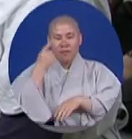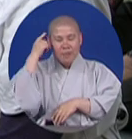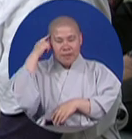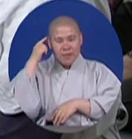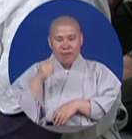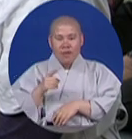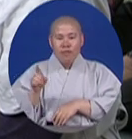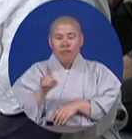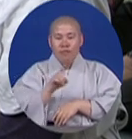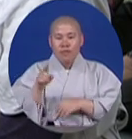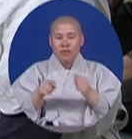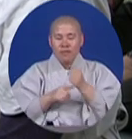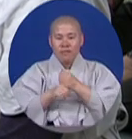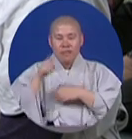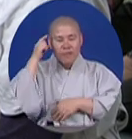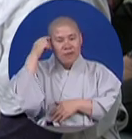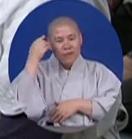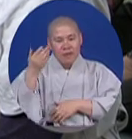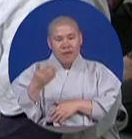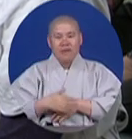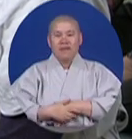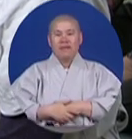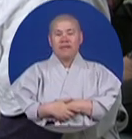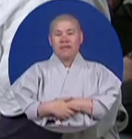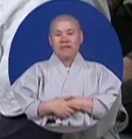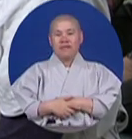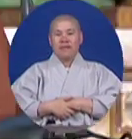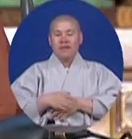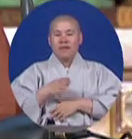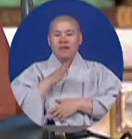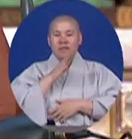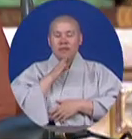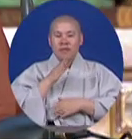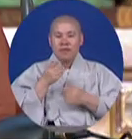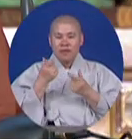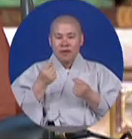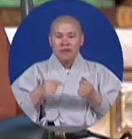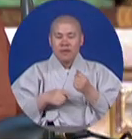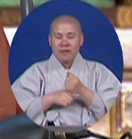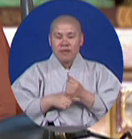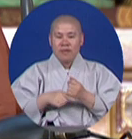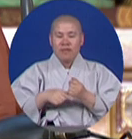청정도인은 뭐 수행이다, 뭐 수행 아니다 이 구분이 없어요.